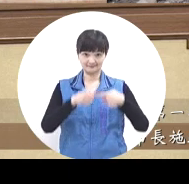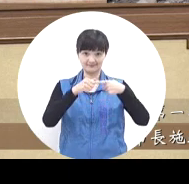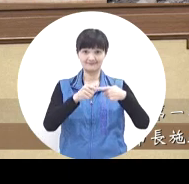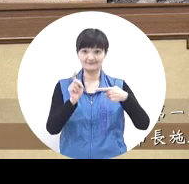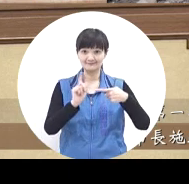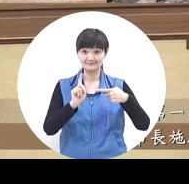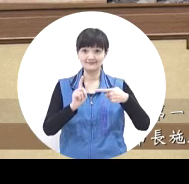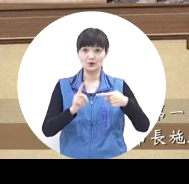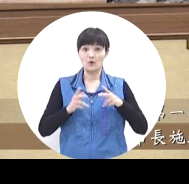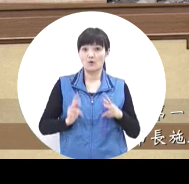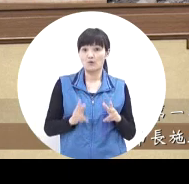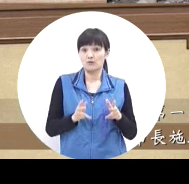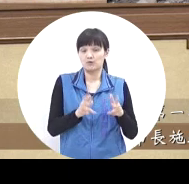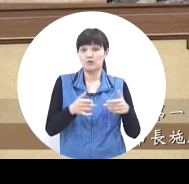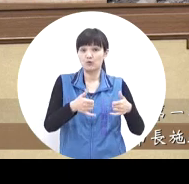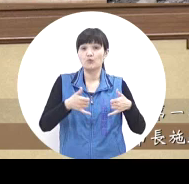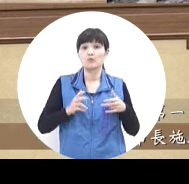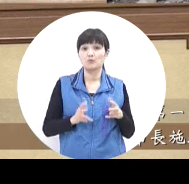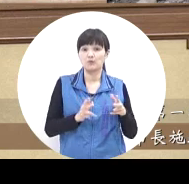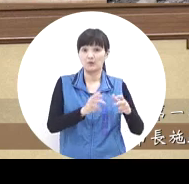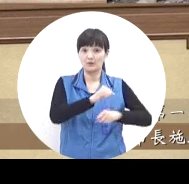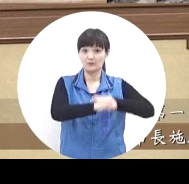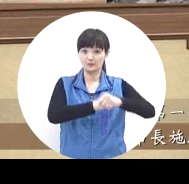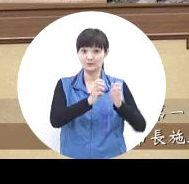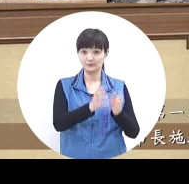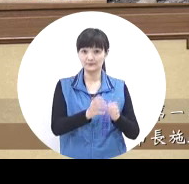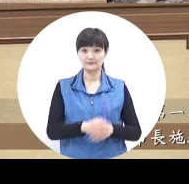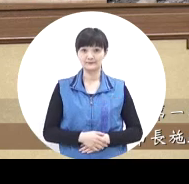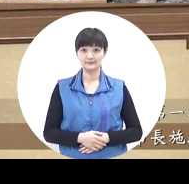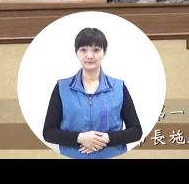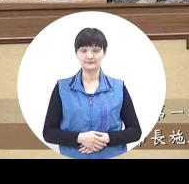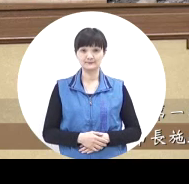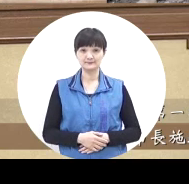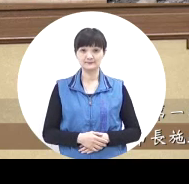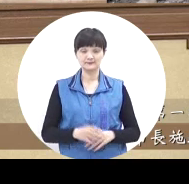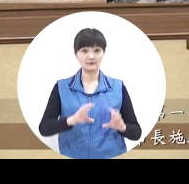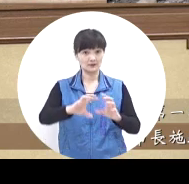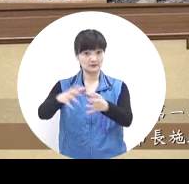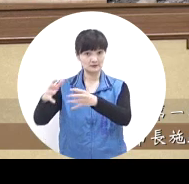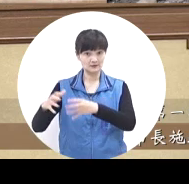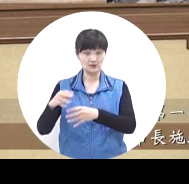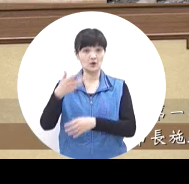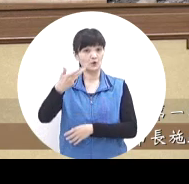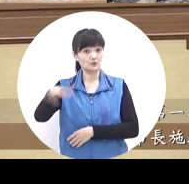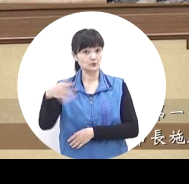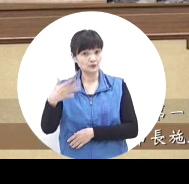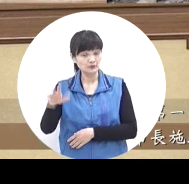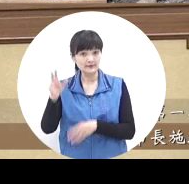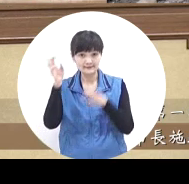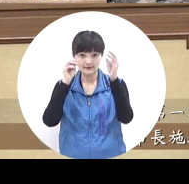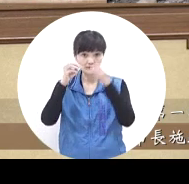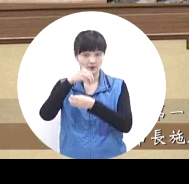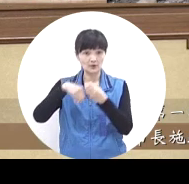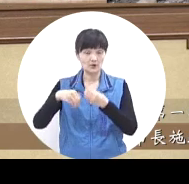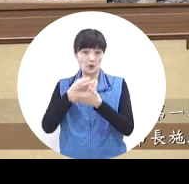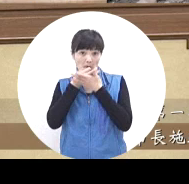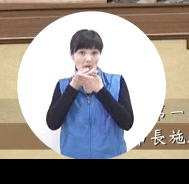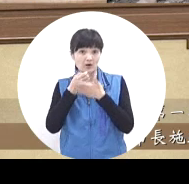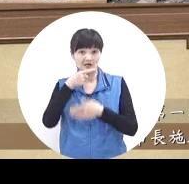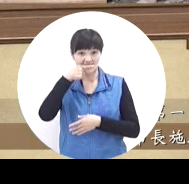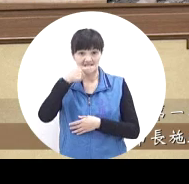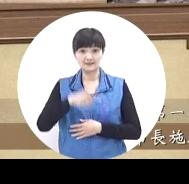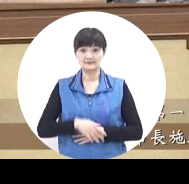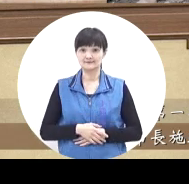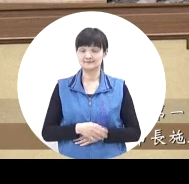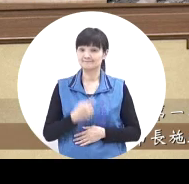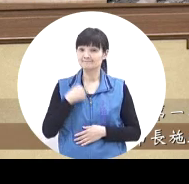路跑的系列响应世界水资源日，是全球唯一以香宜回